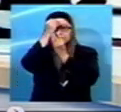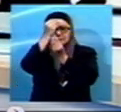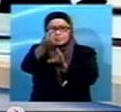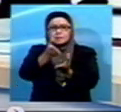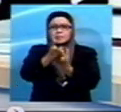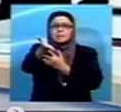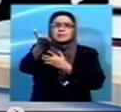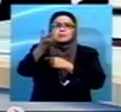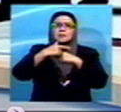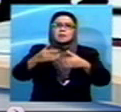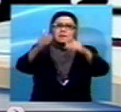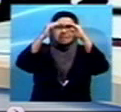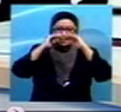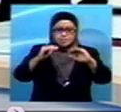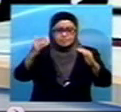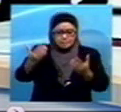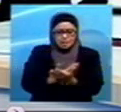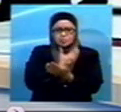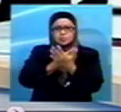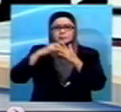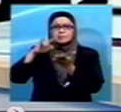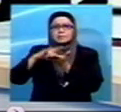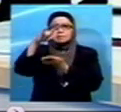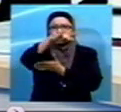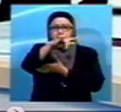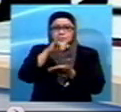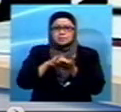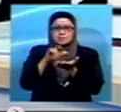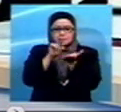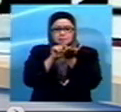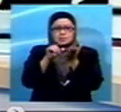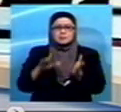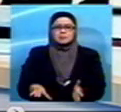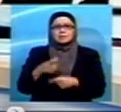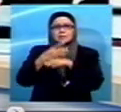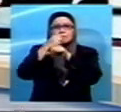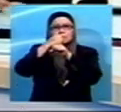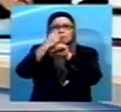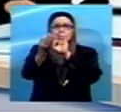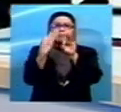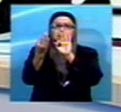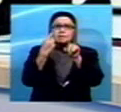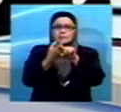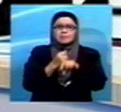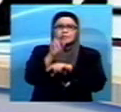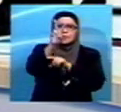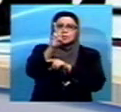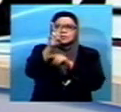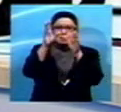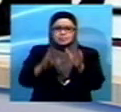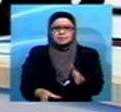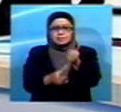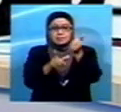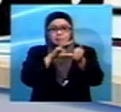baru pencarian pesawat itu di palingan hari ini wartawan serius rappuden mendapatkan maklum balas trip ada dua tipala Menteri